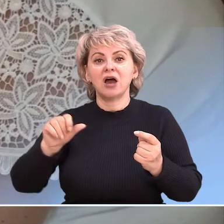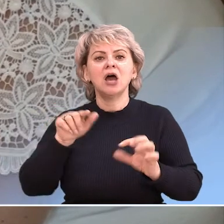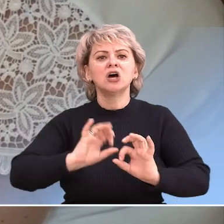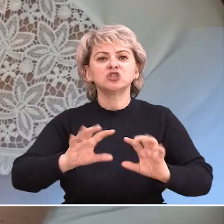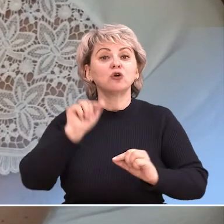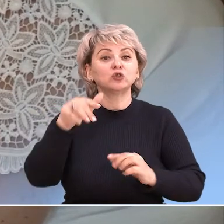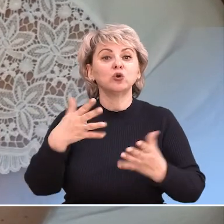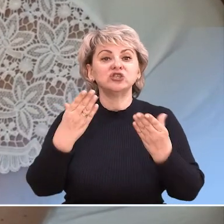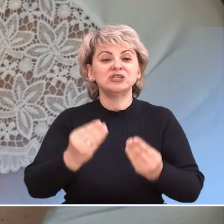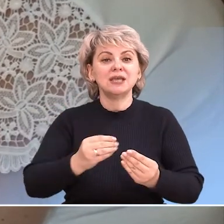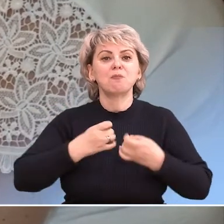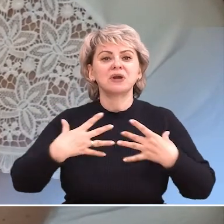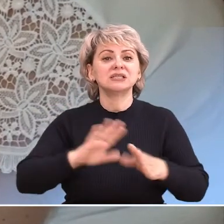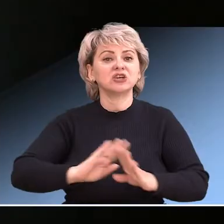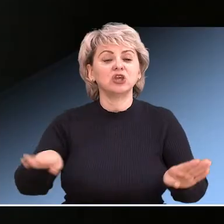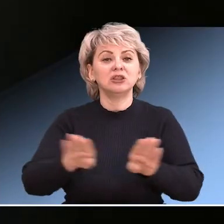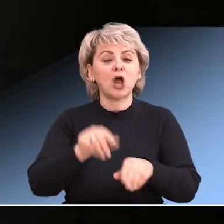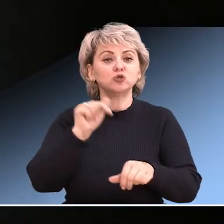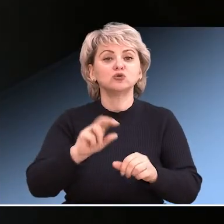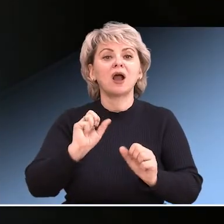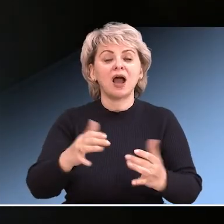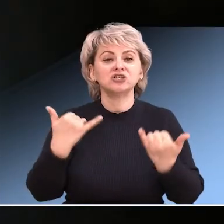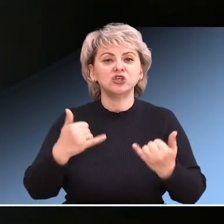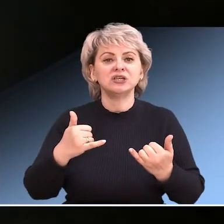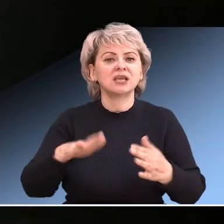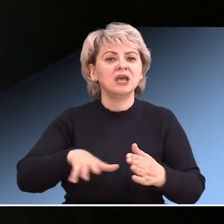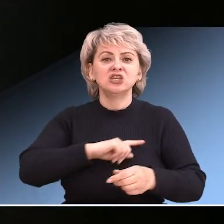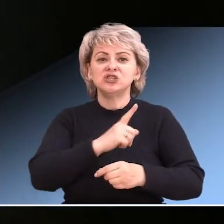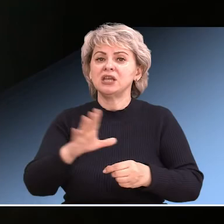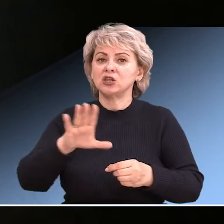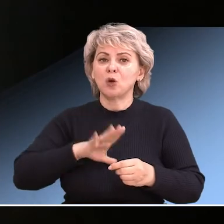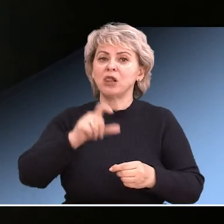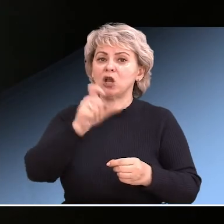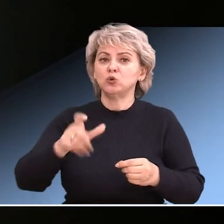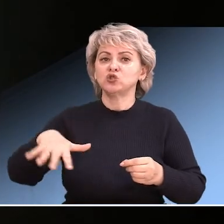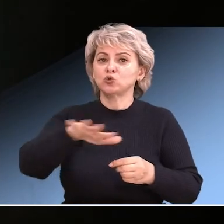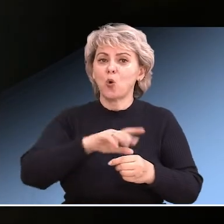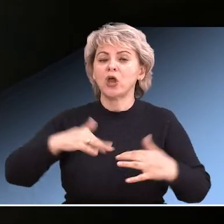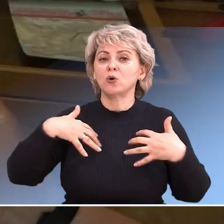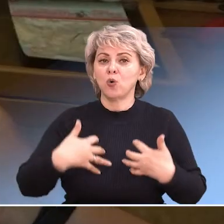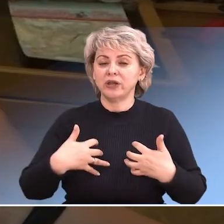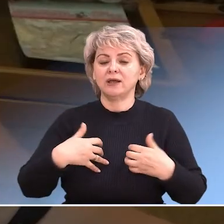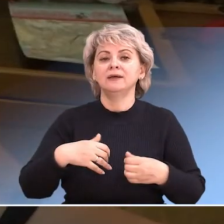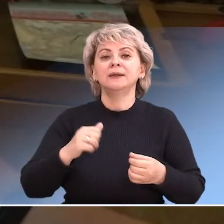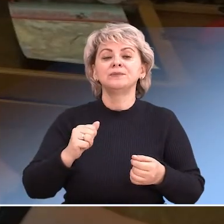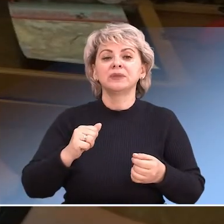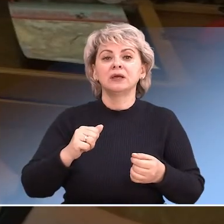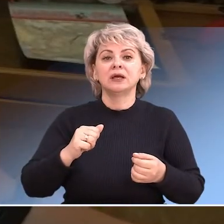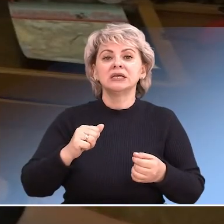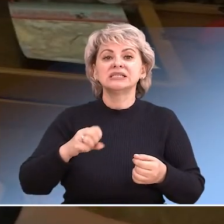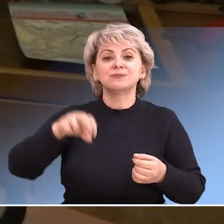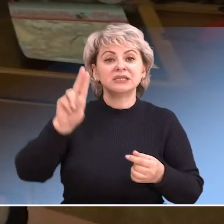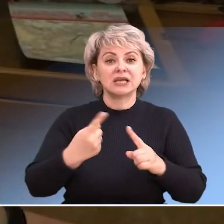Полтаве. Рассказывает, что в тот день праздник не так чувствовался, как сейчас. Слишком сильно было людское горе. Михаил Игнатенко